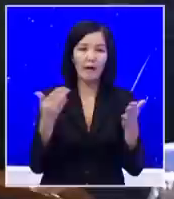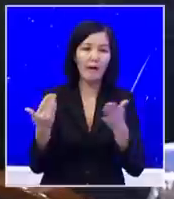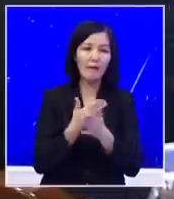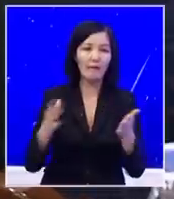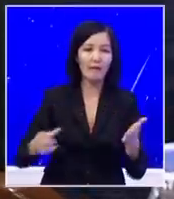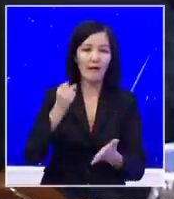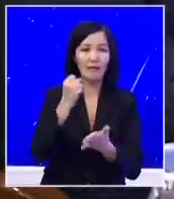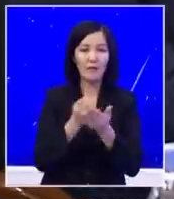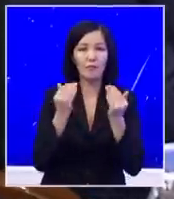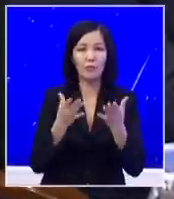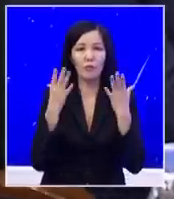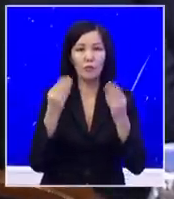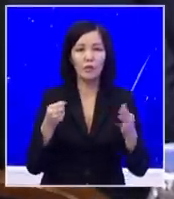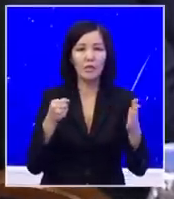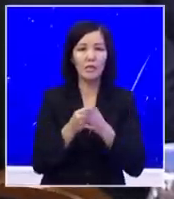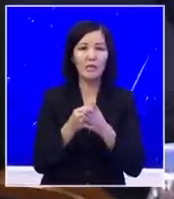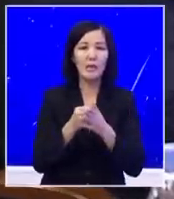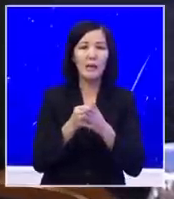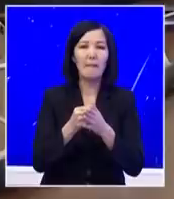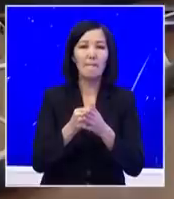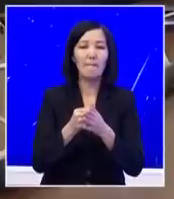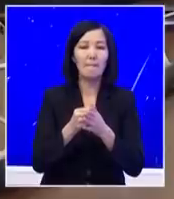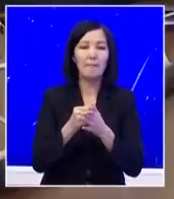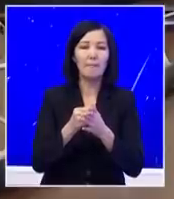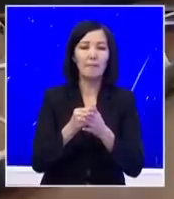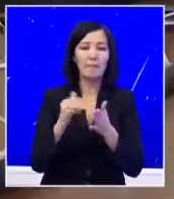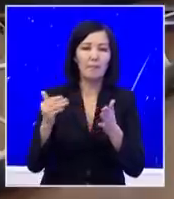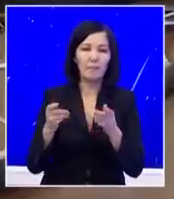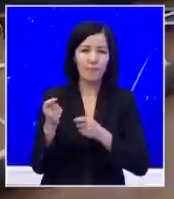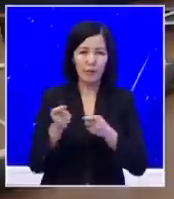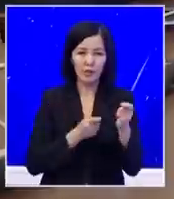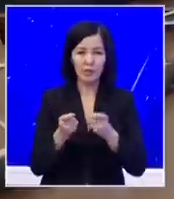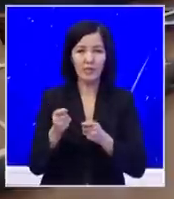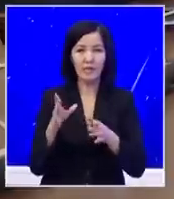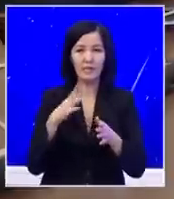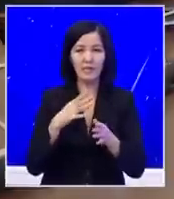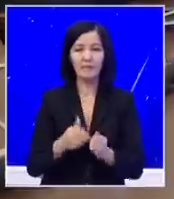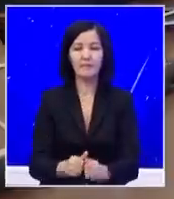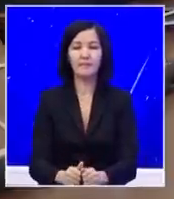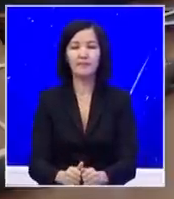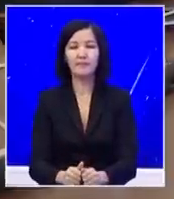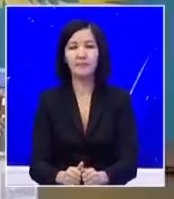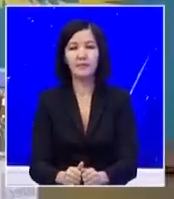2016 жылдан осы уақытқа дейін департаментке қайтадан тағайындалып, бүгінге дейін басшылық етті.